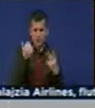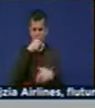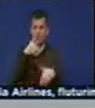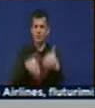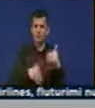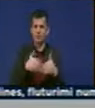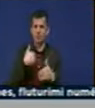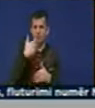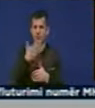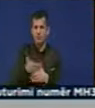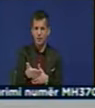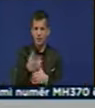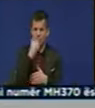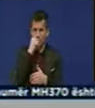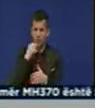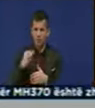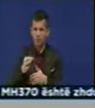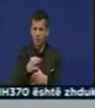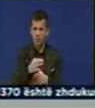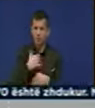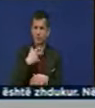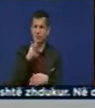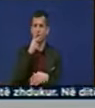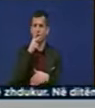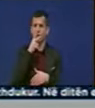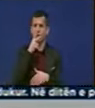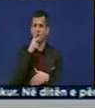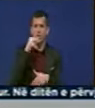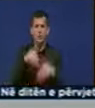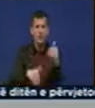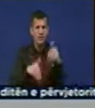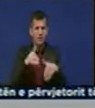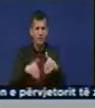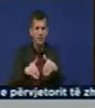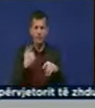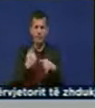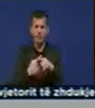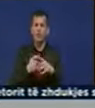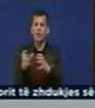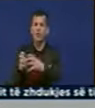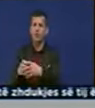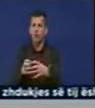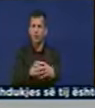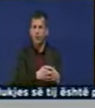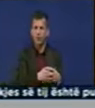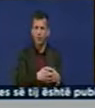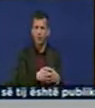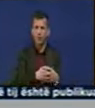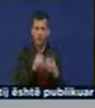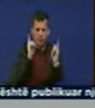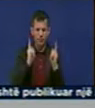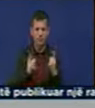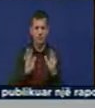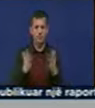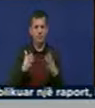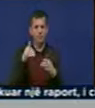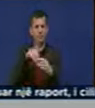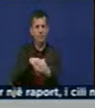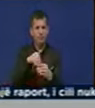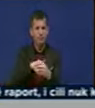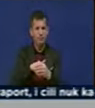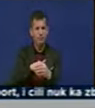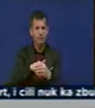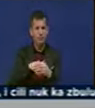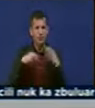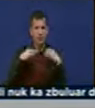ardhshme lokale. Kërkojmë që edhe në zgjedhjet lokale, çdo parti apo koalicion të mos kandidoj për kryetare bashkie më